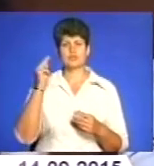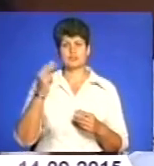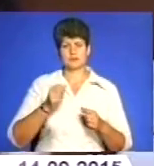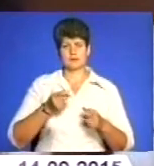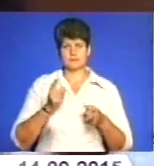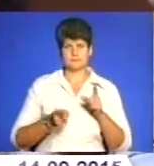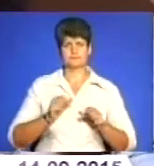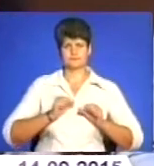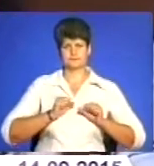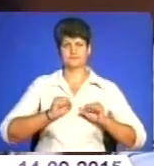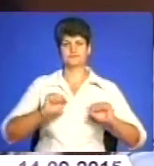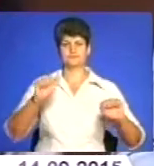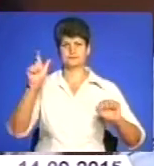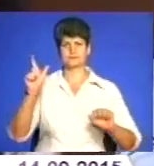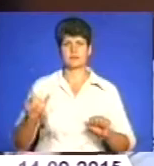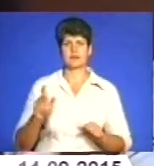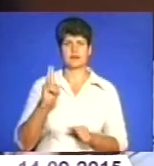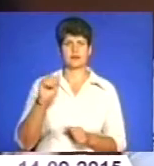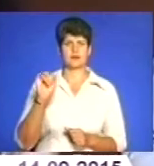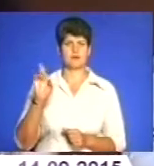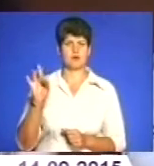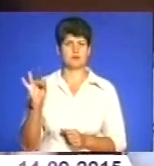І називати його героєм, називати його кіборгом.